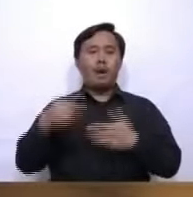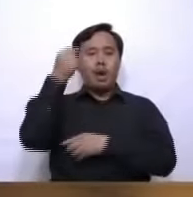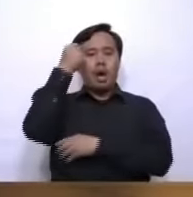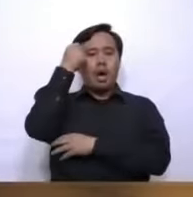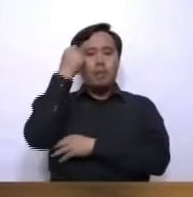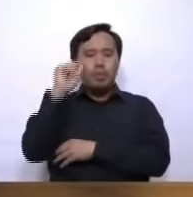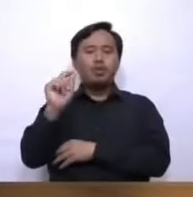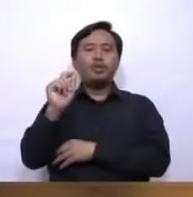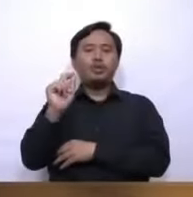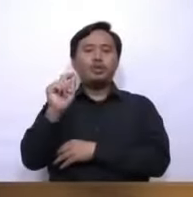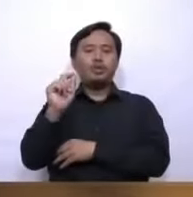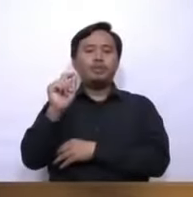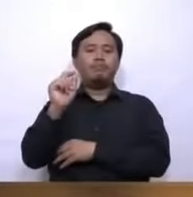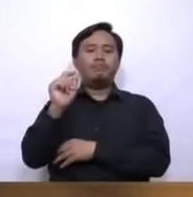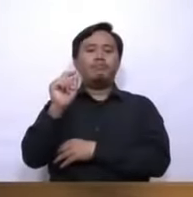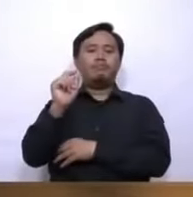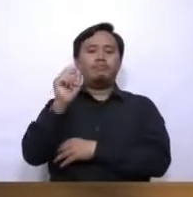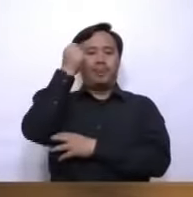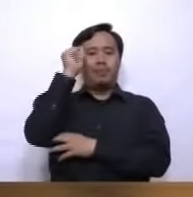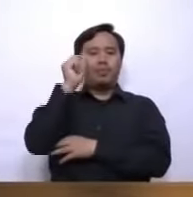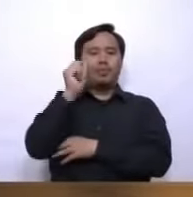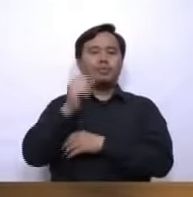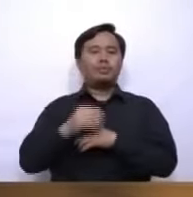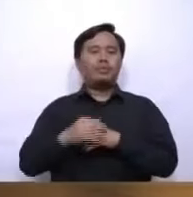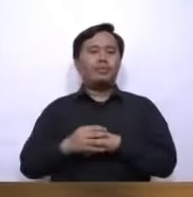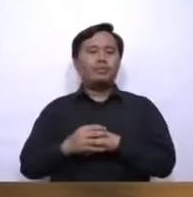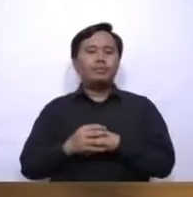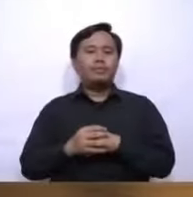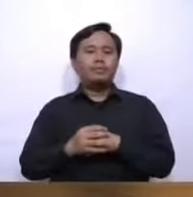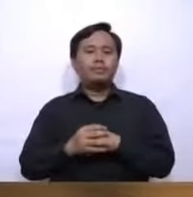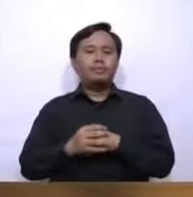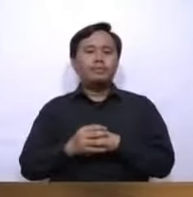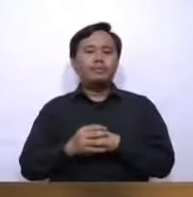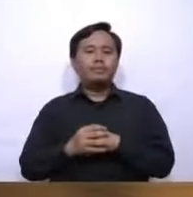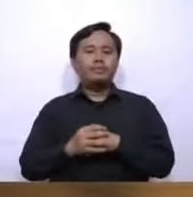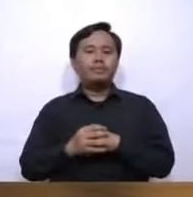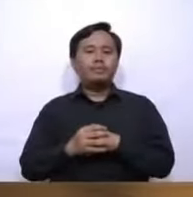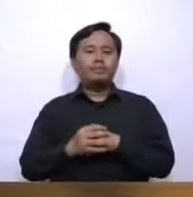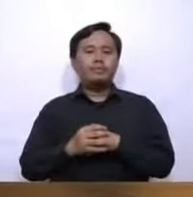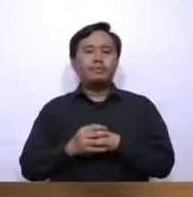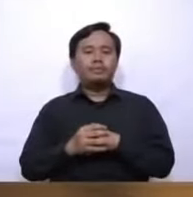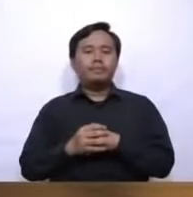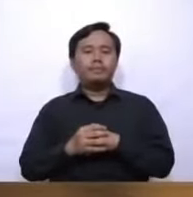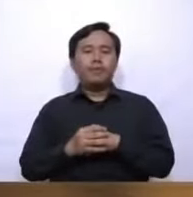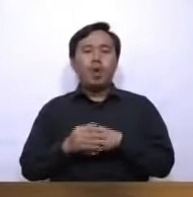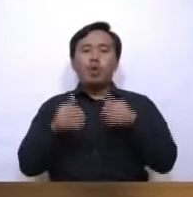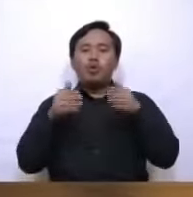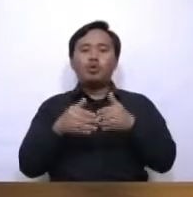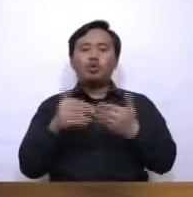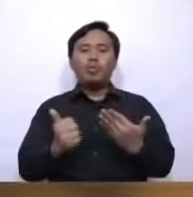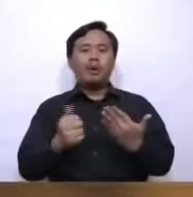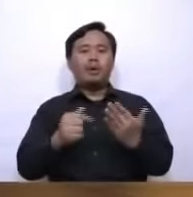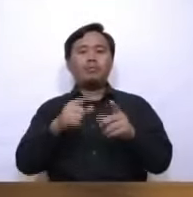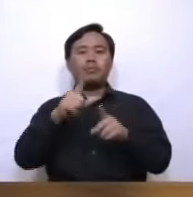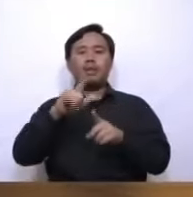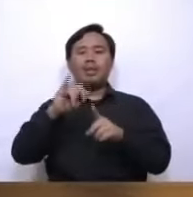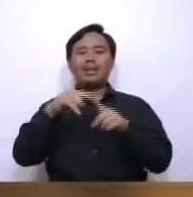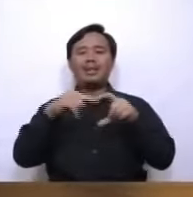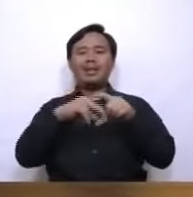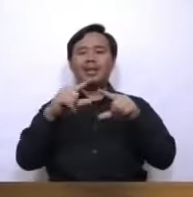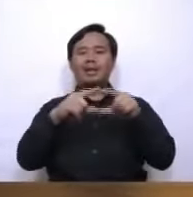yang mana perguruan tinggi ini lebih terpusatkan kepada khusus untuk peningkatan literasi dan kompetensi di